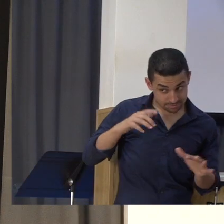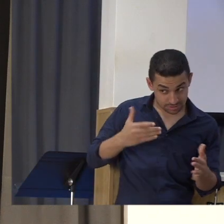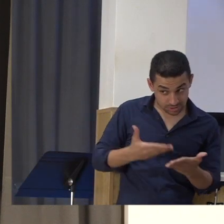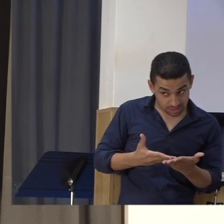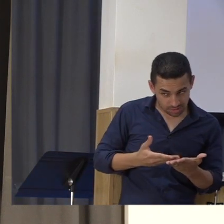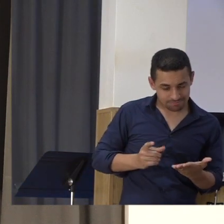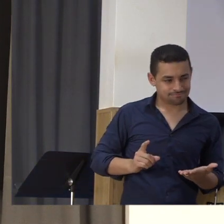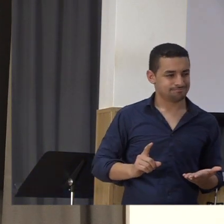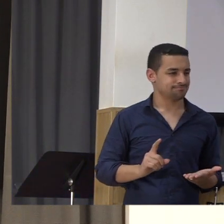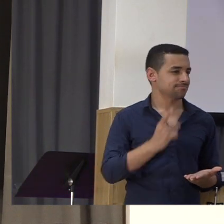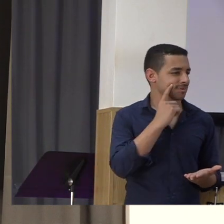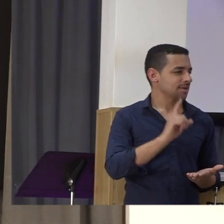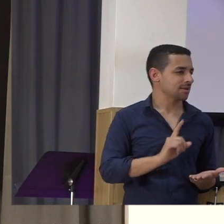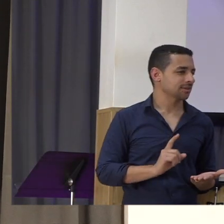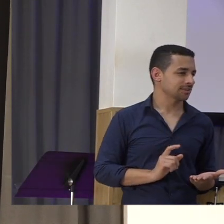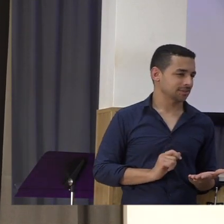solution.